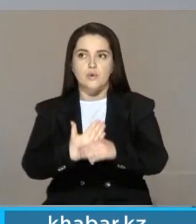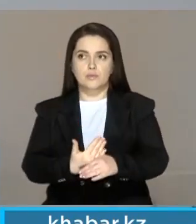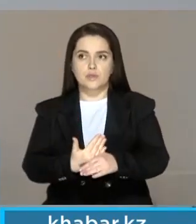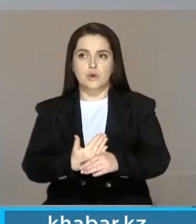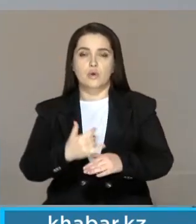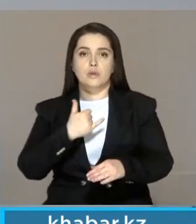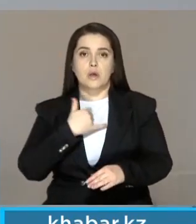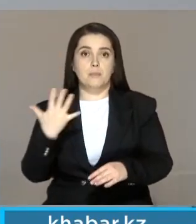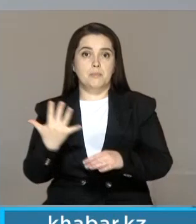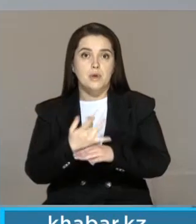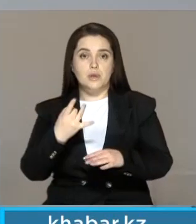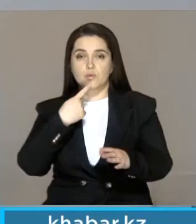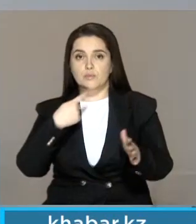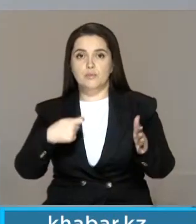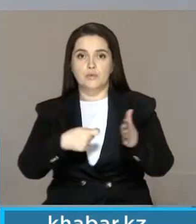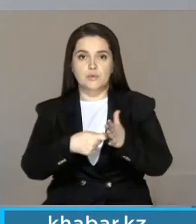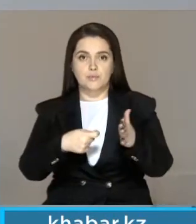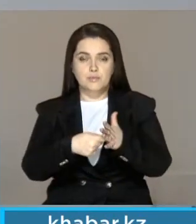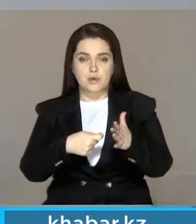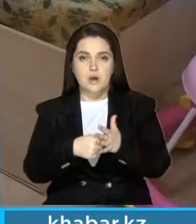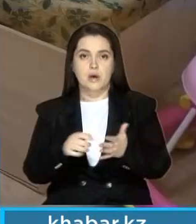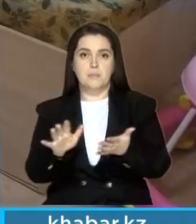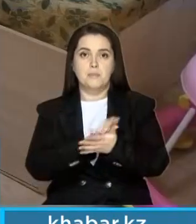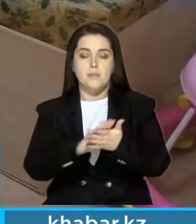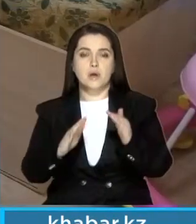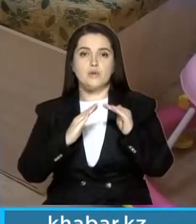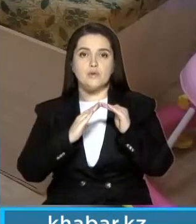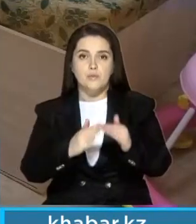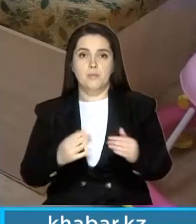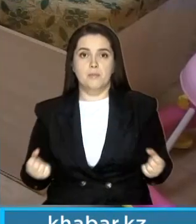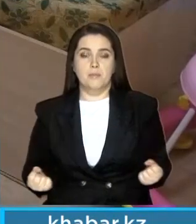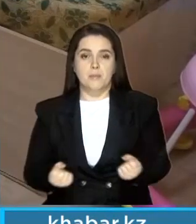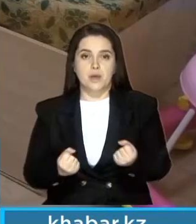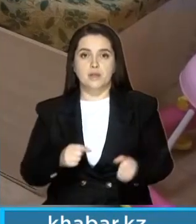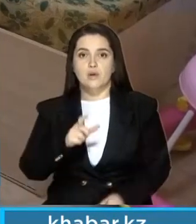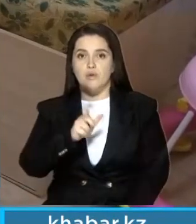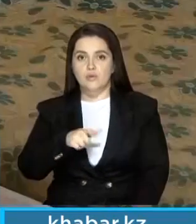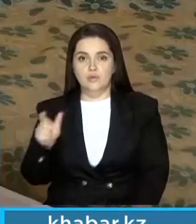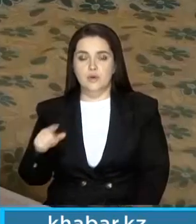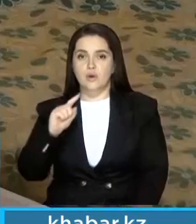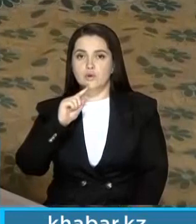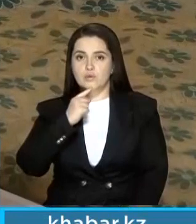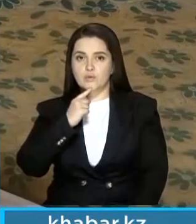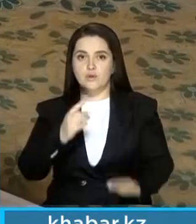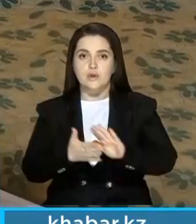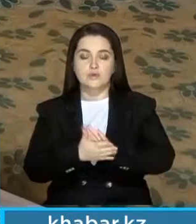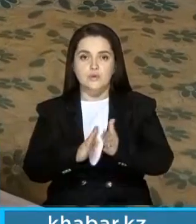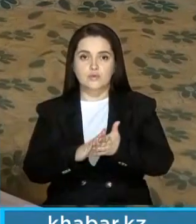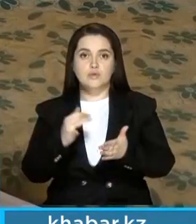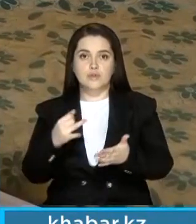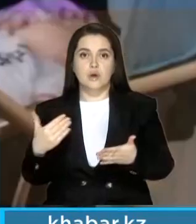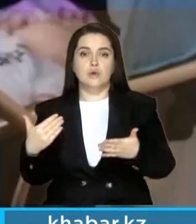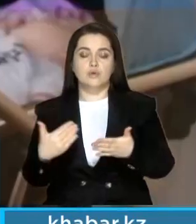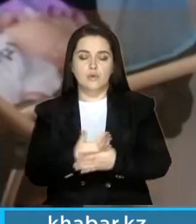нас пятиразовое питание, ну, бесплатное жилье. Для поддержки людей, оказавшихся в сложных ситуациях, в стране разрабатывают